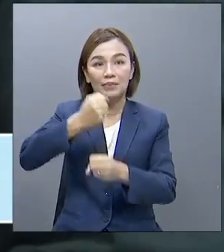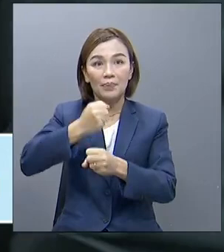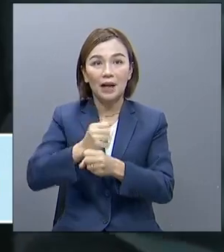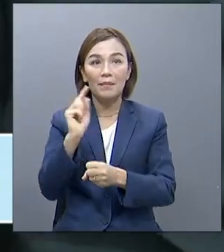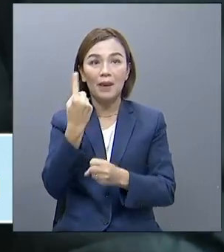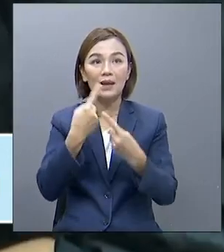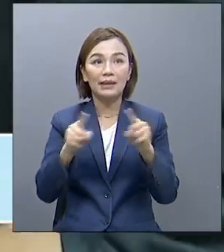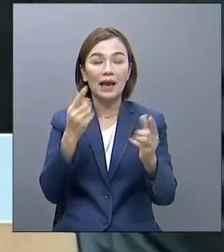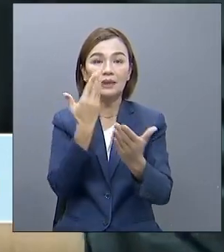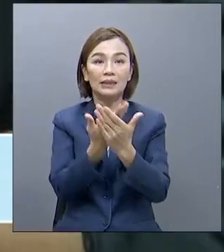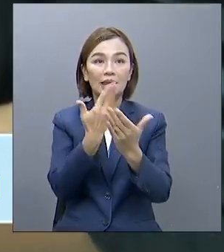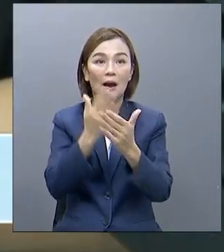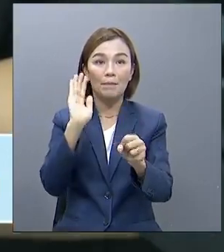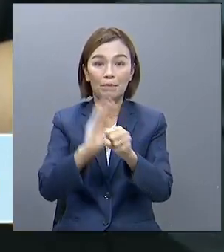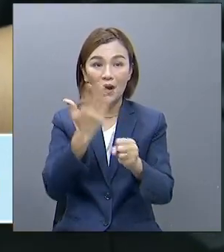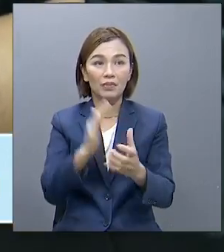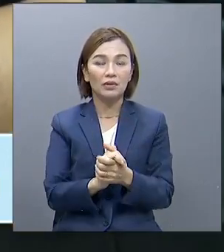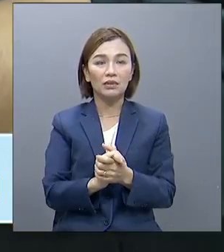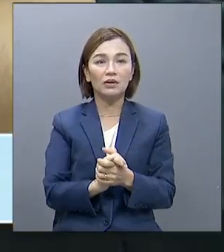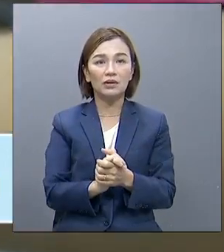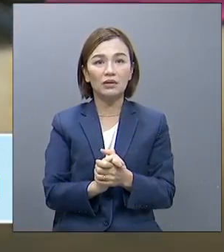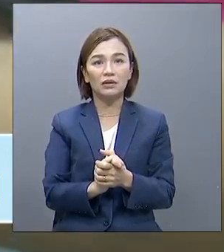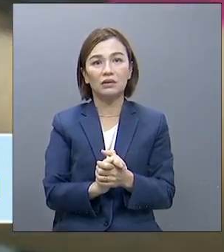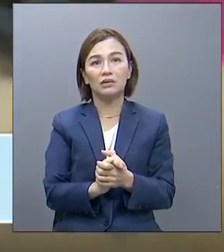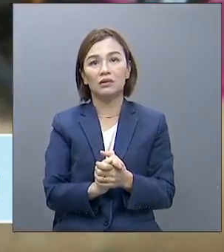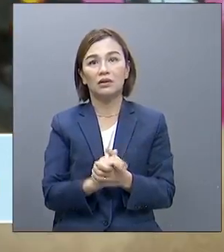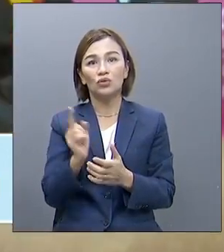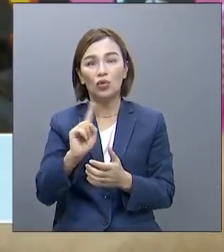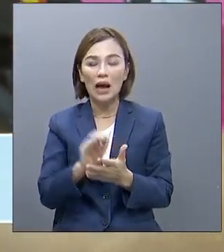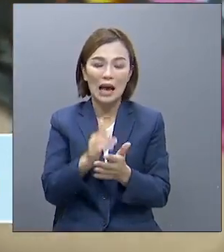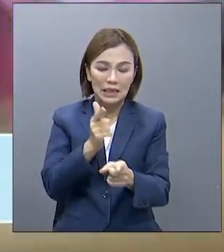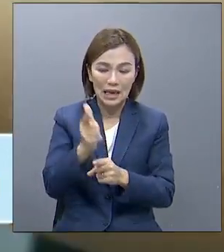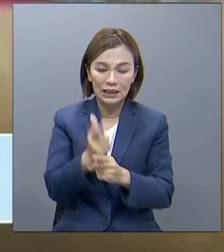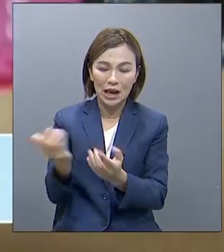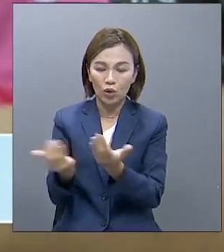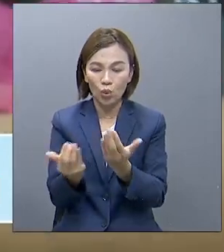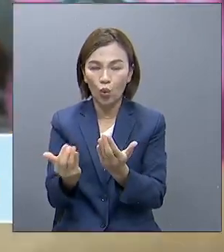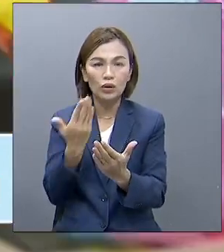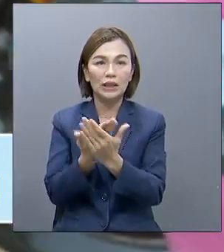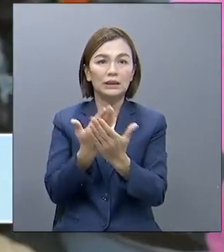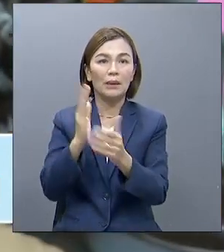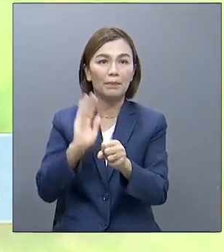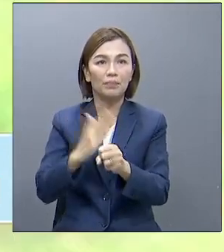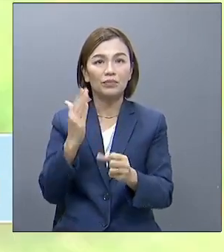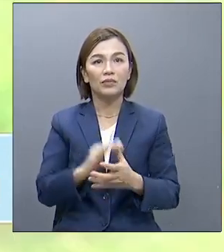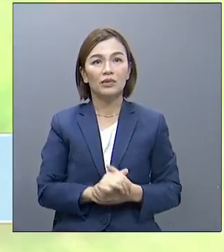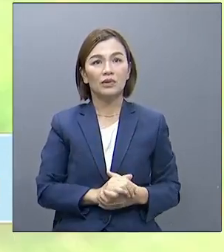ไม่เพียงพอกับหนี้ทั้งหมดรวมถึงไม่เพียงพอที่จะส่งไปเลี้ยงดูลูกสาวคนเดียวด้วยค่ะ